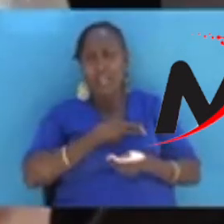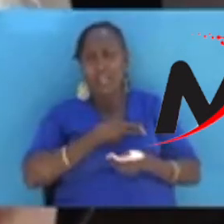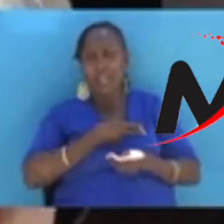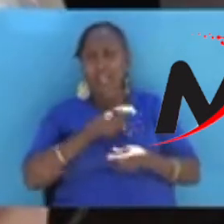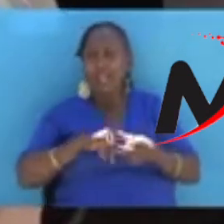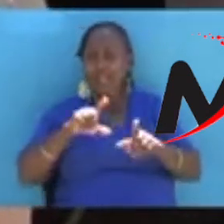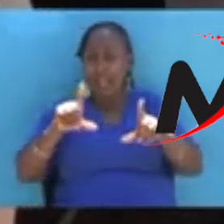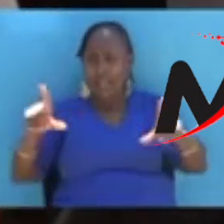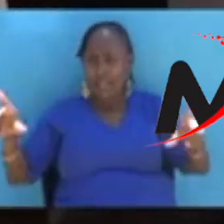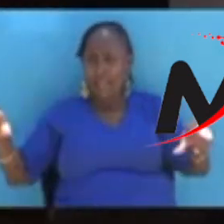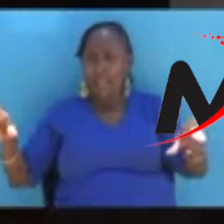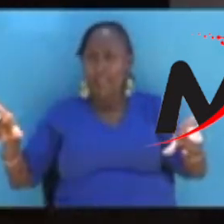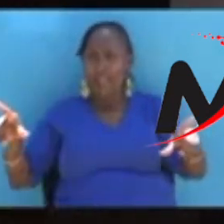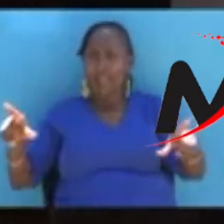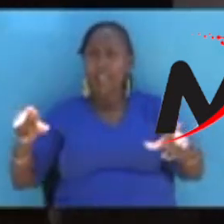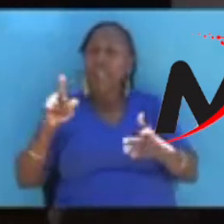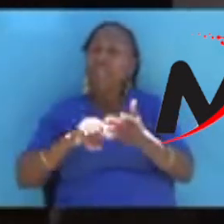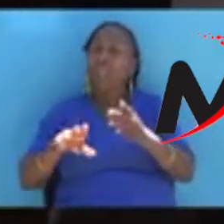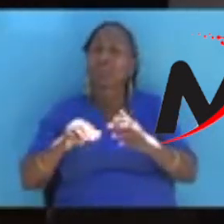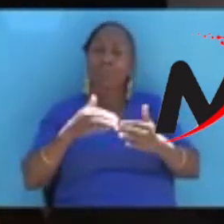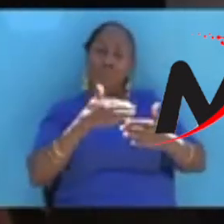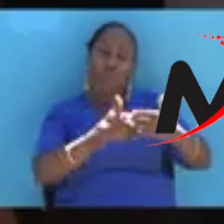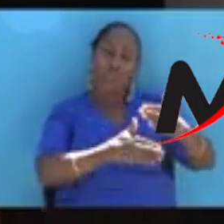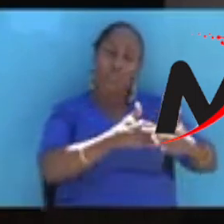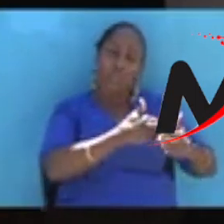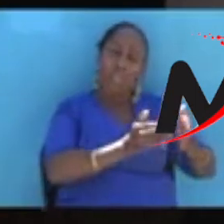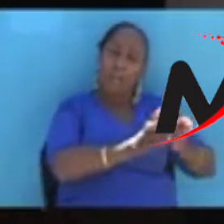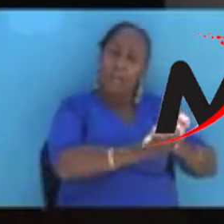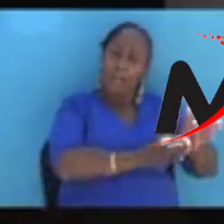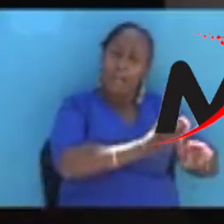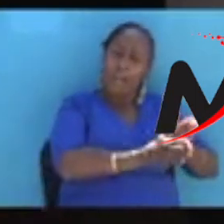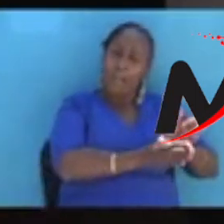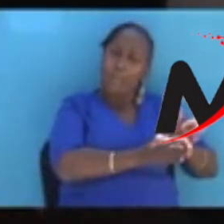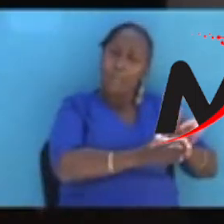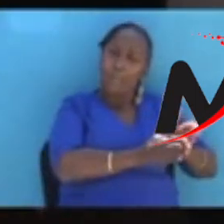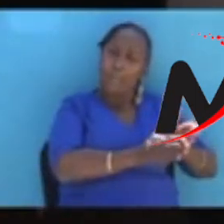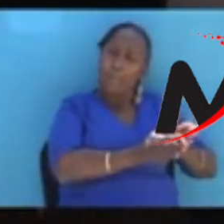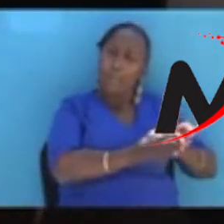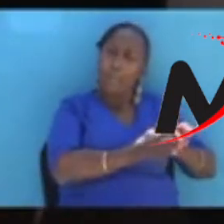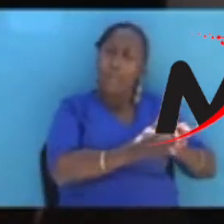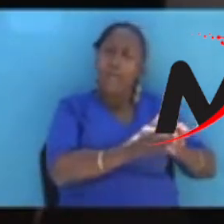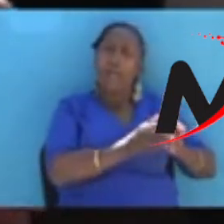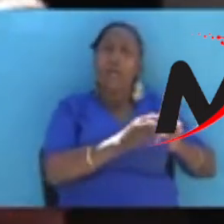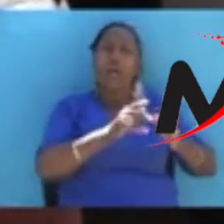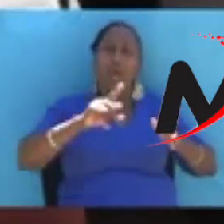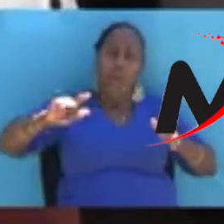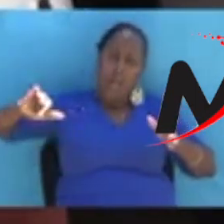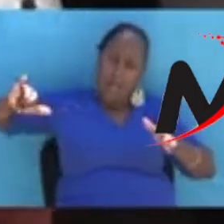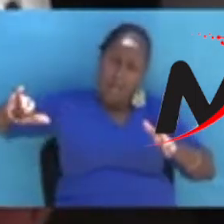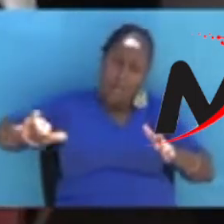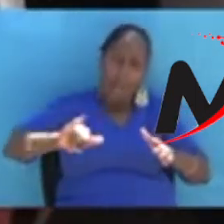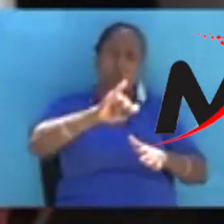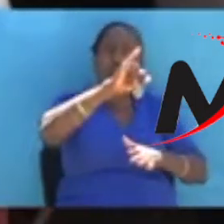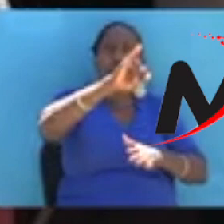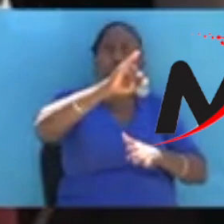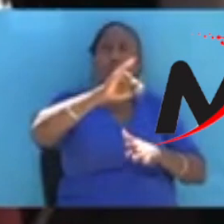tumetumia ilikuwa imepangiwa kutengeneza airport. Lakini